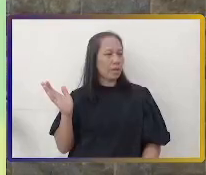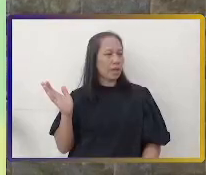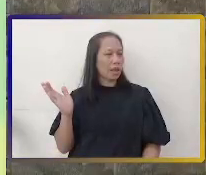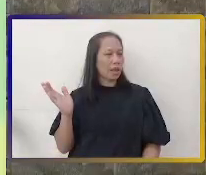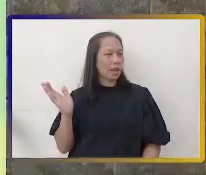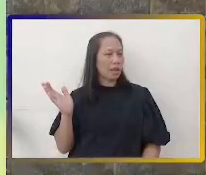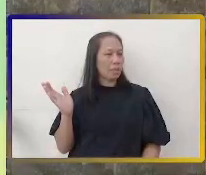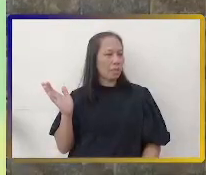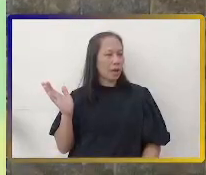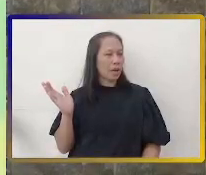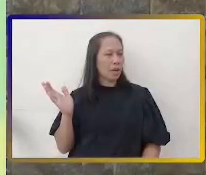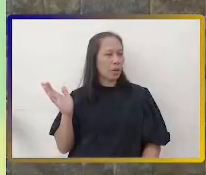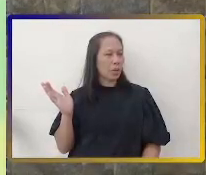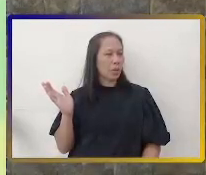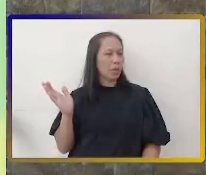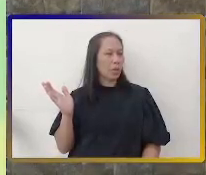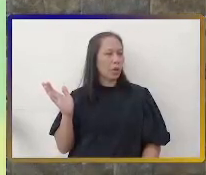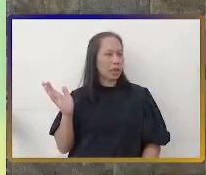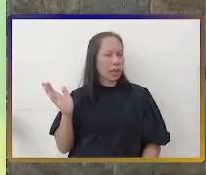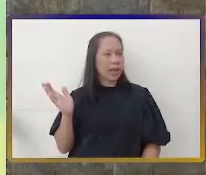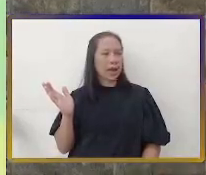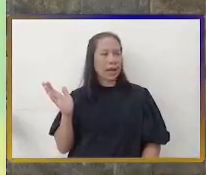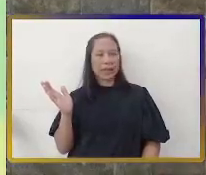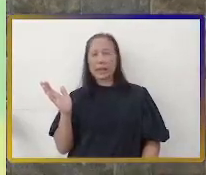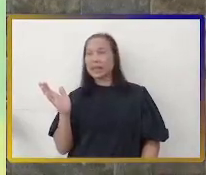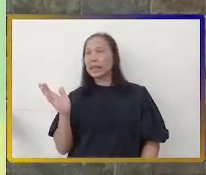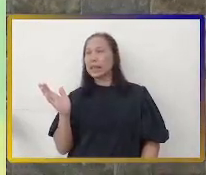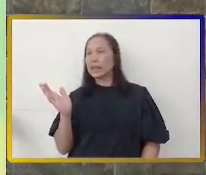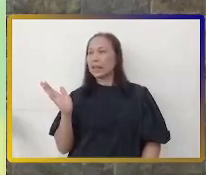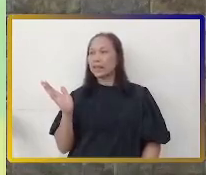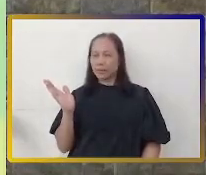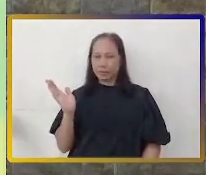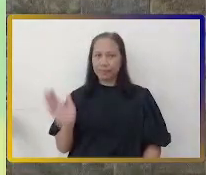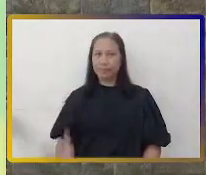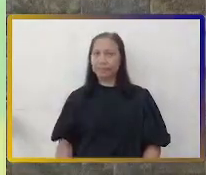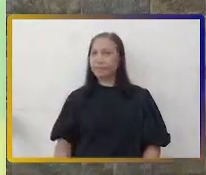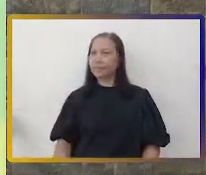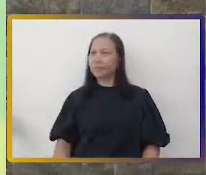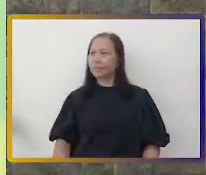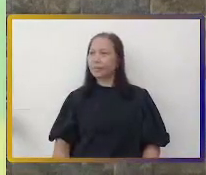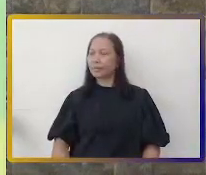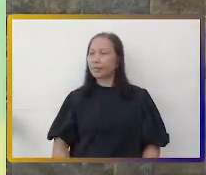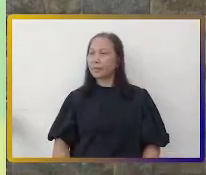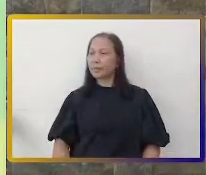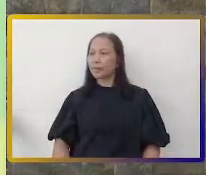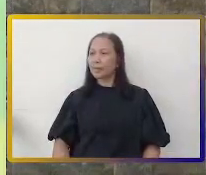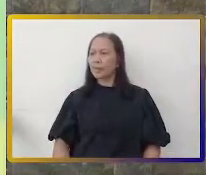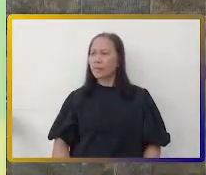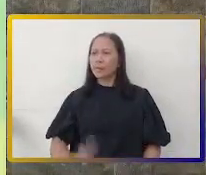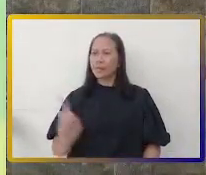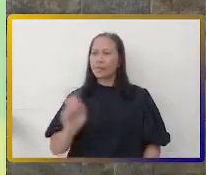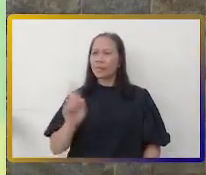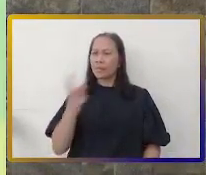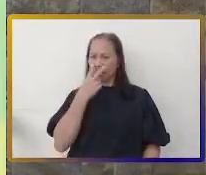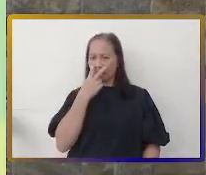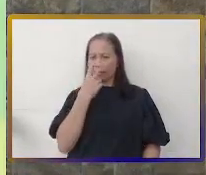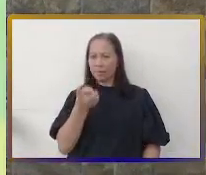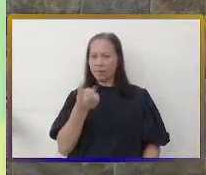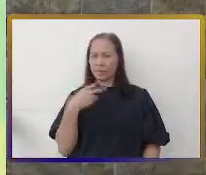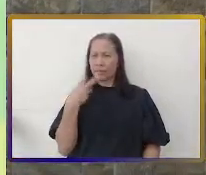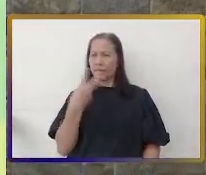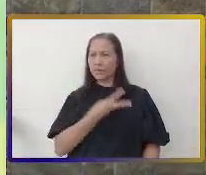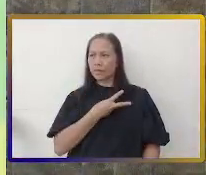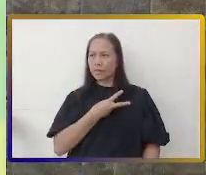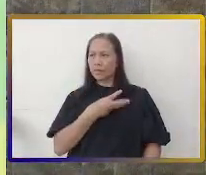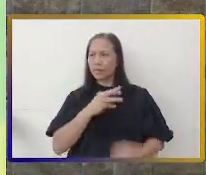do not break through or steal you see Ano po yung makikita natin verse 19 and